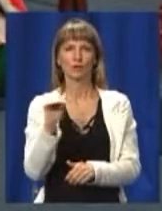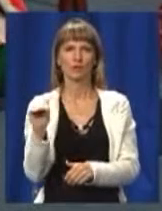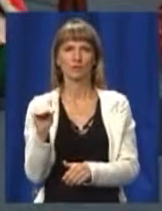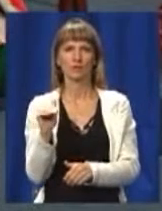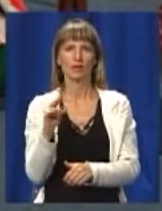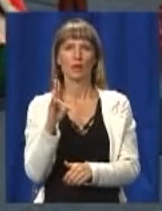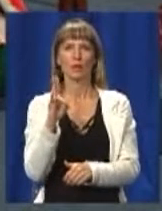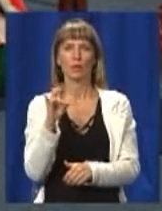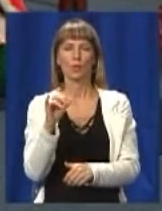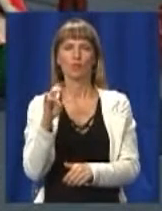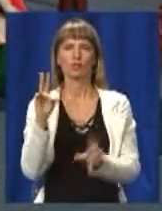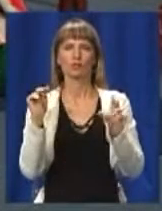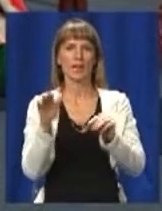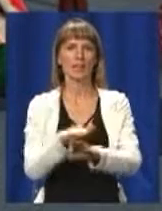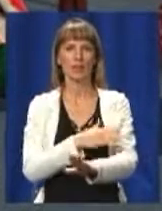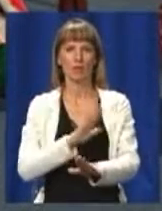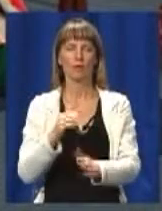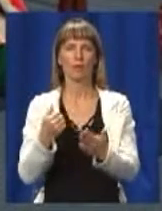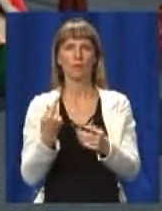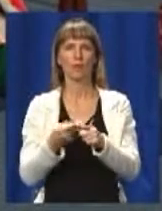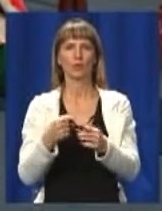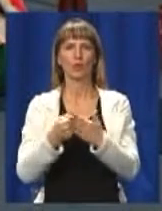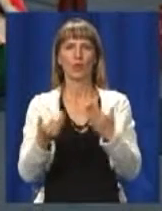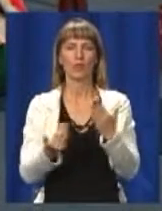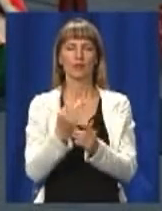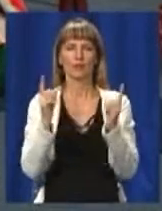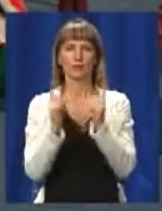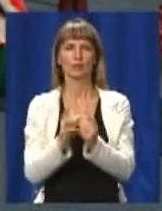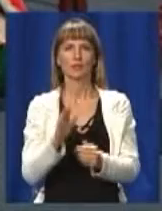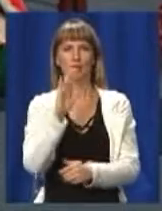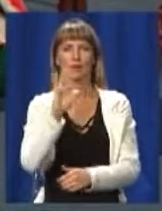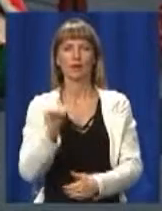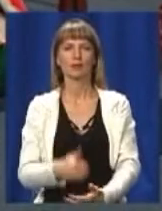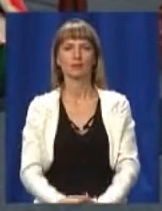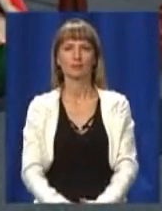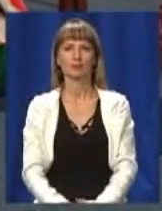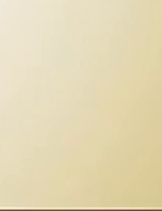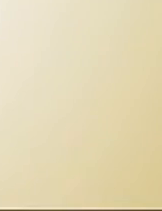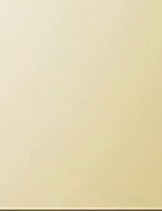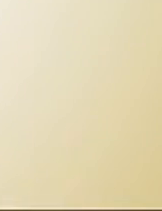прощатися, ну, на щастя, ненадовго, тому до нових зустрічей. Бувайте.